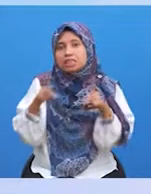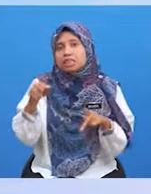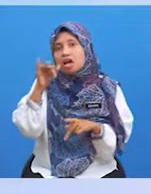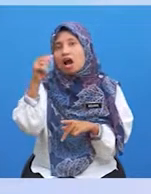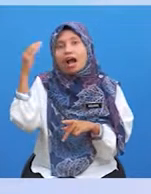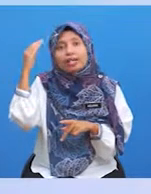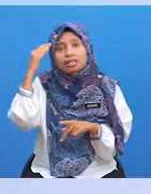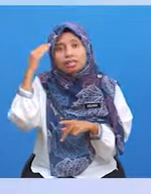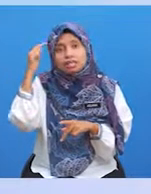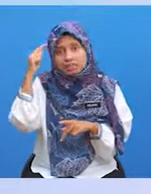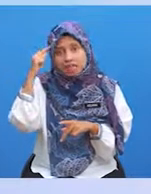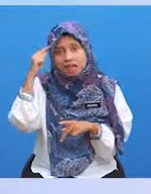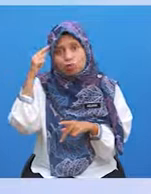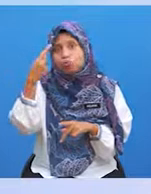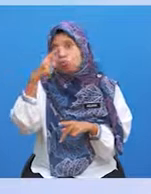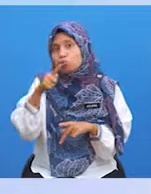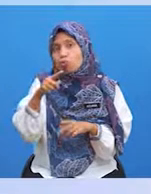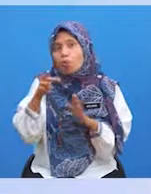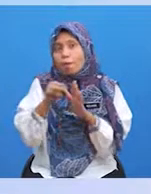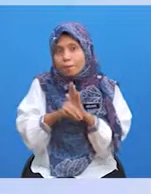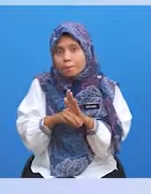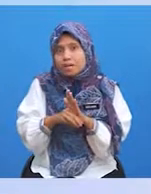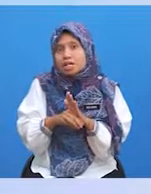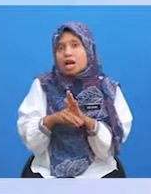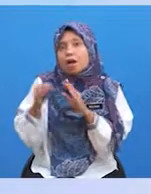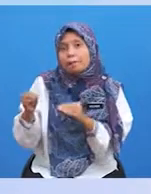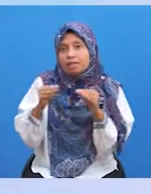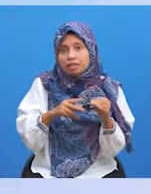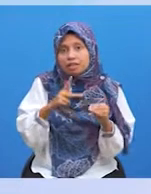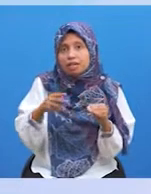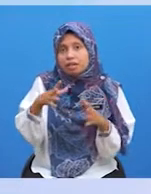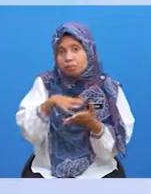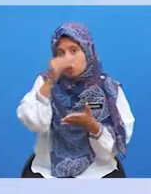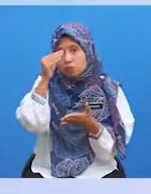peta ITing untuk memindahkan maklumat.